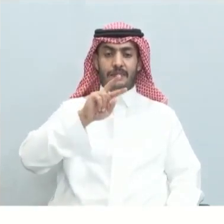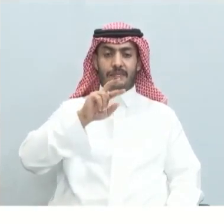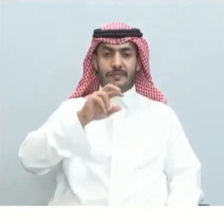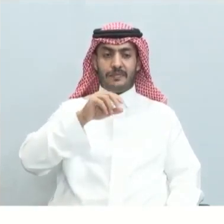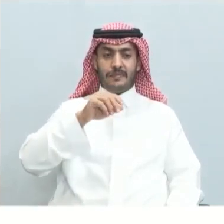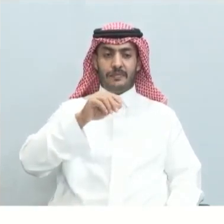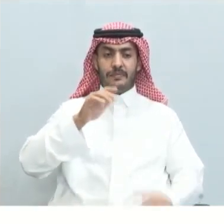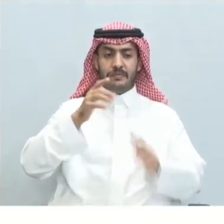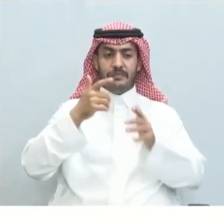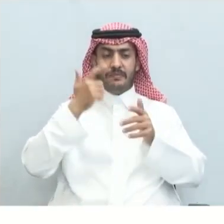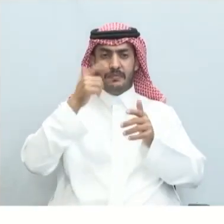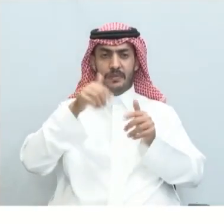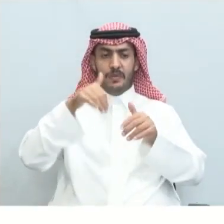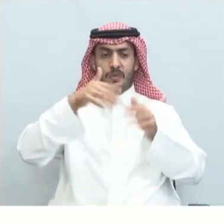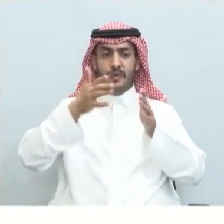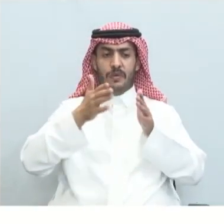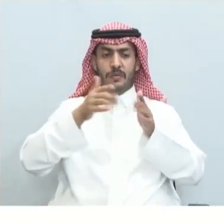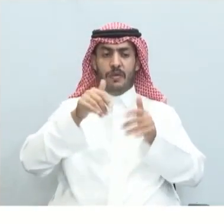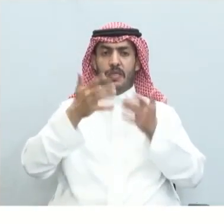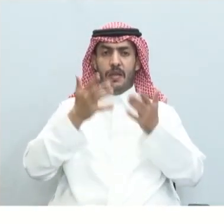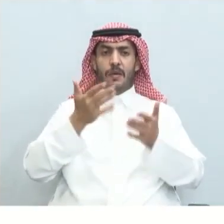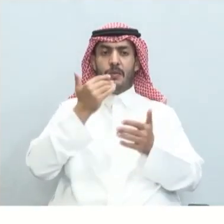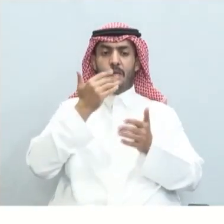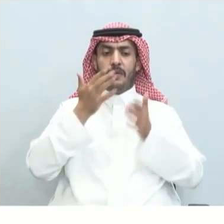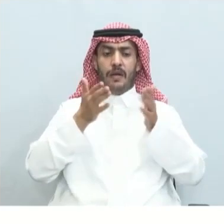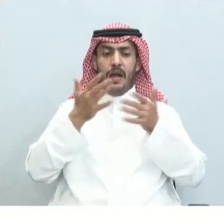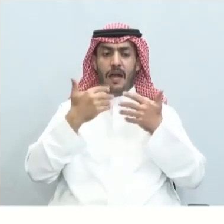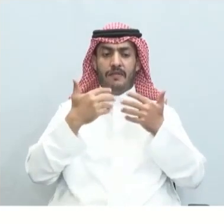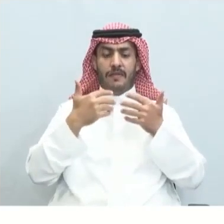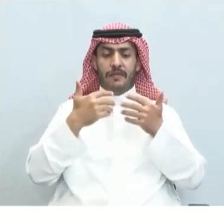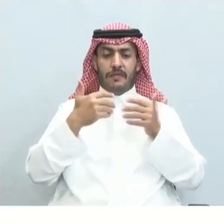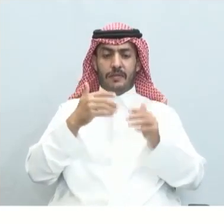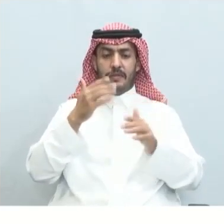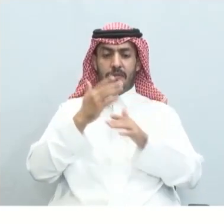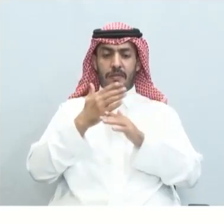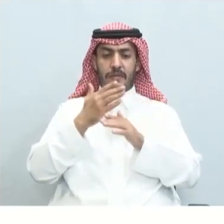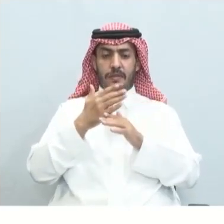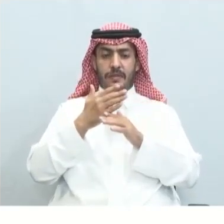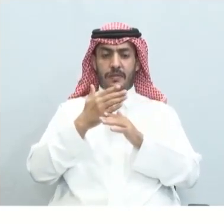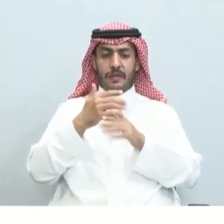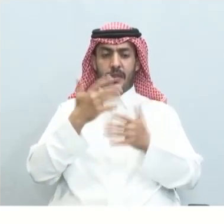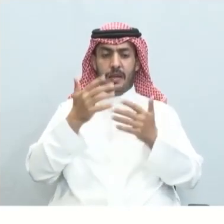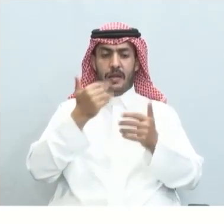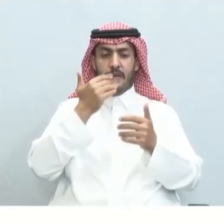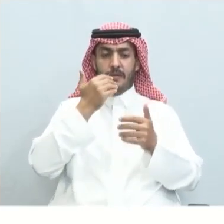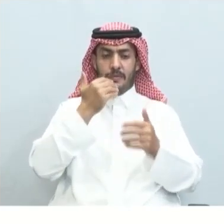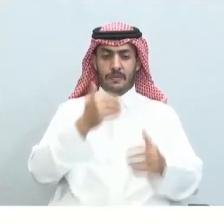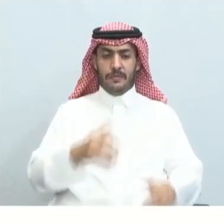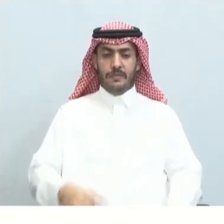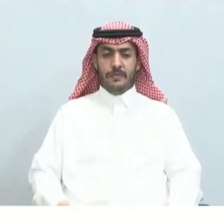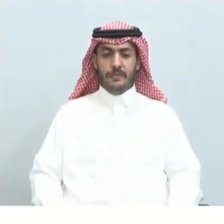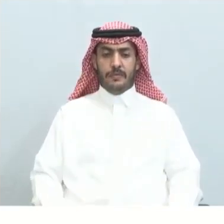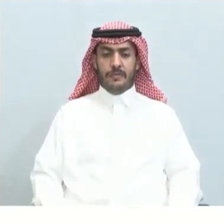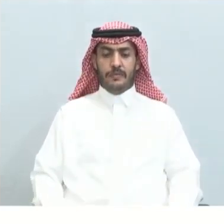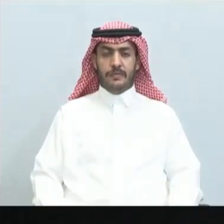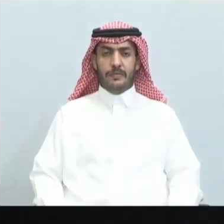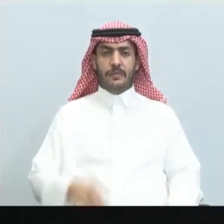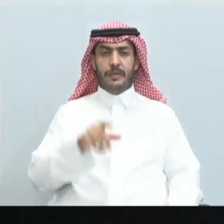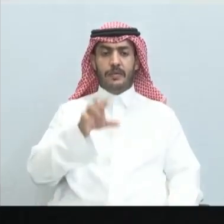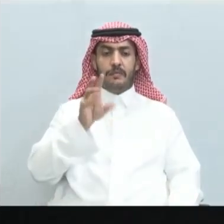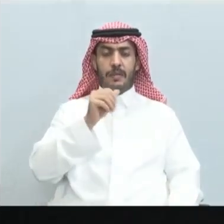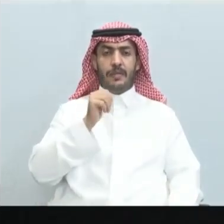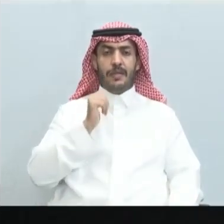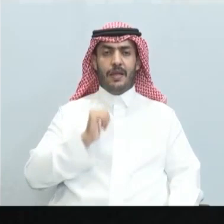الشيء الذي في العلبه ليس ثقيل الوزن لان الصندوق لم يكن ثقيلا فهذه بعض